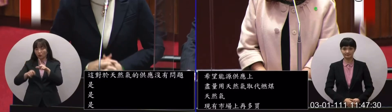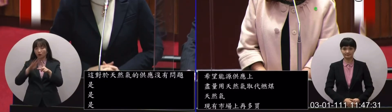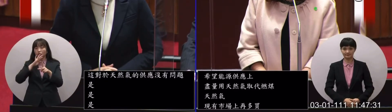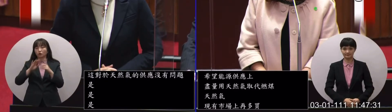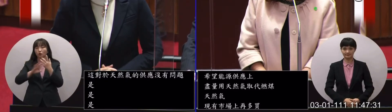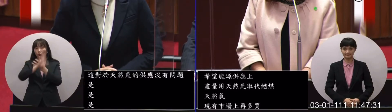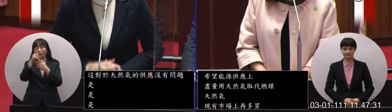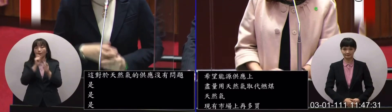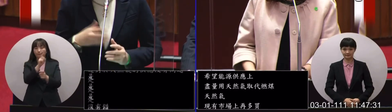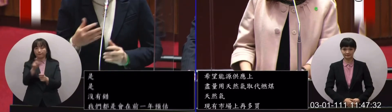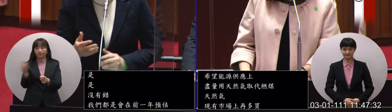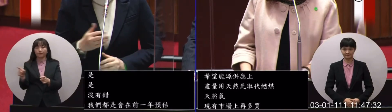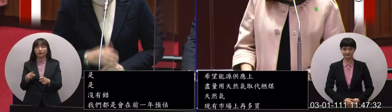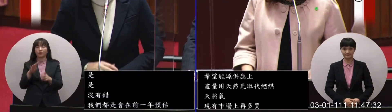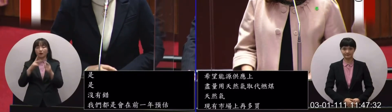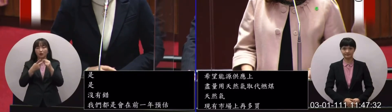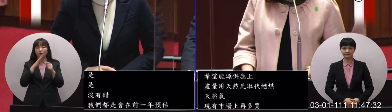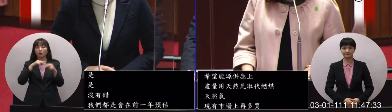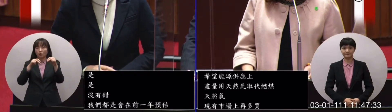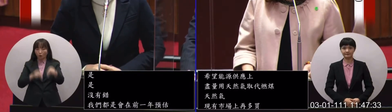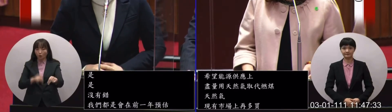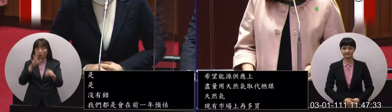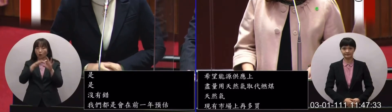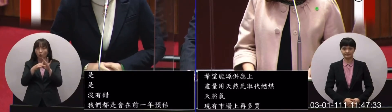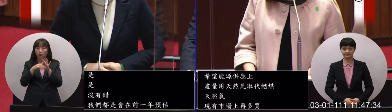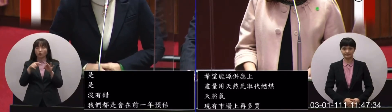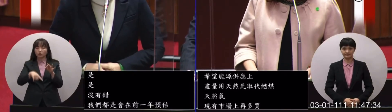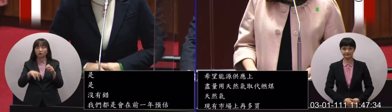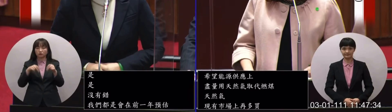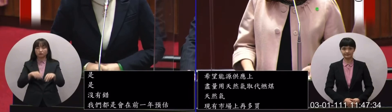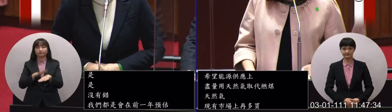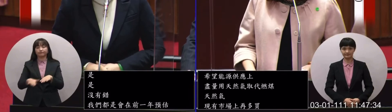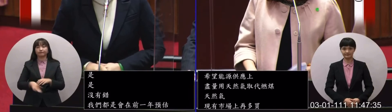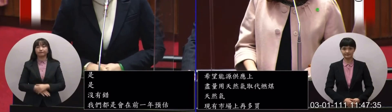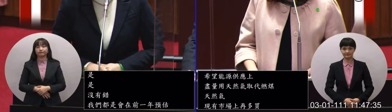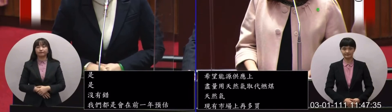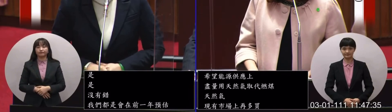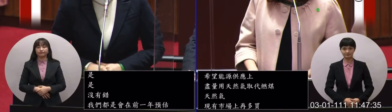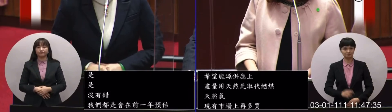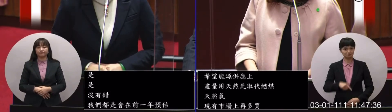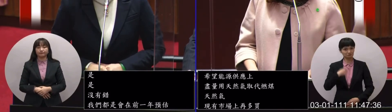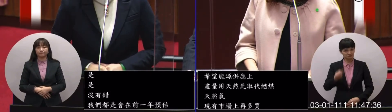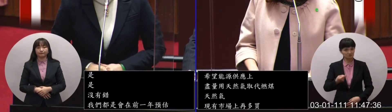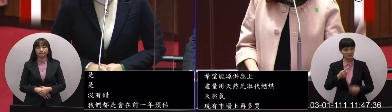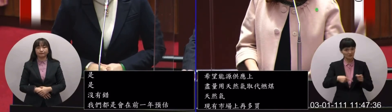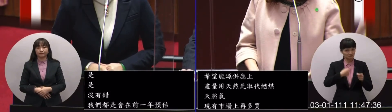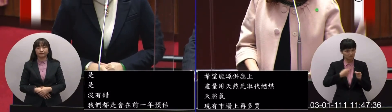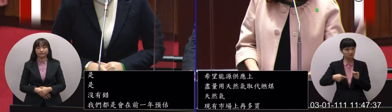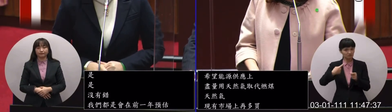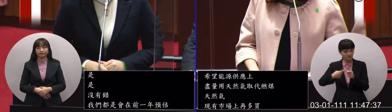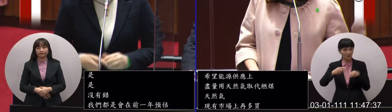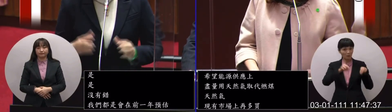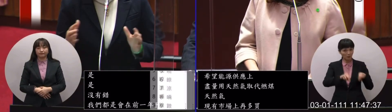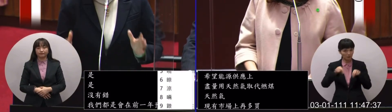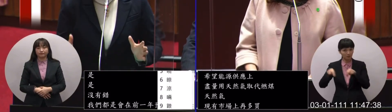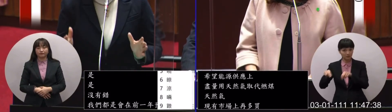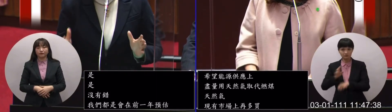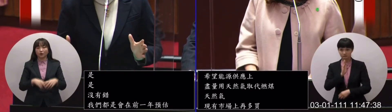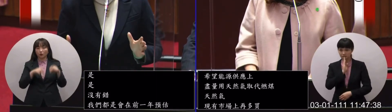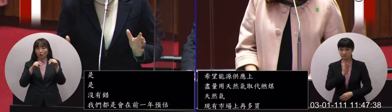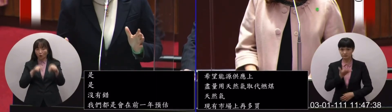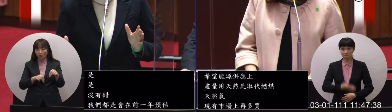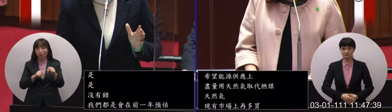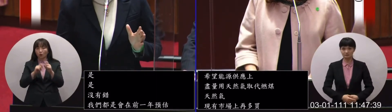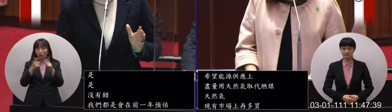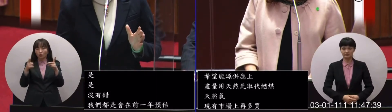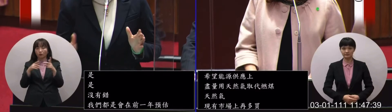市场去采购，或者跟人家签相关的约合约。 所以接下来是一年一年去签这个天然气约。 约很